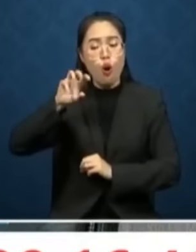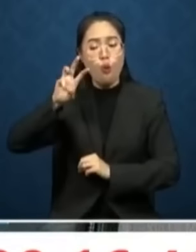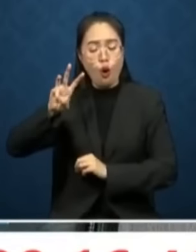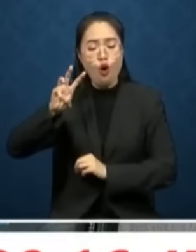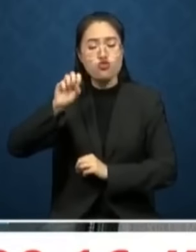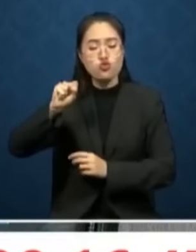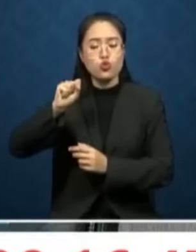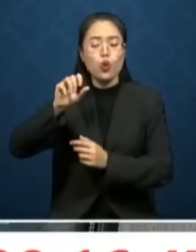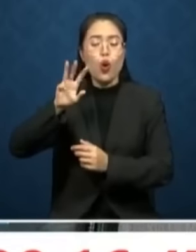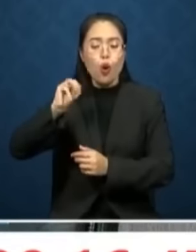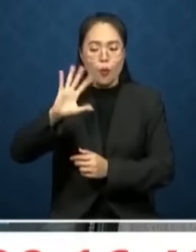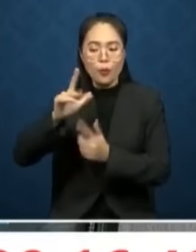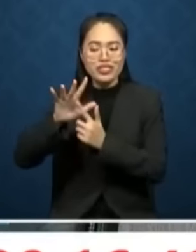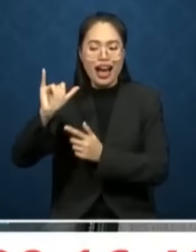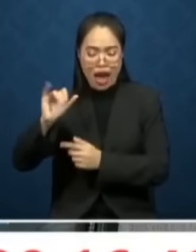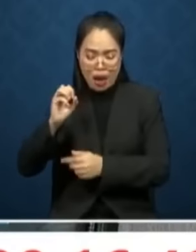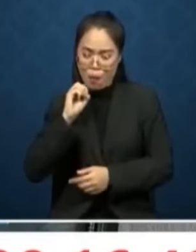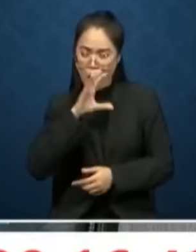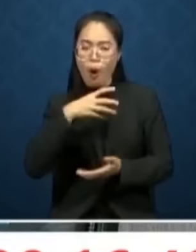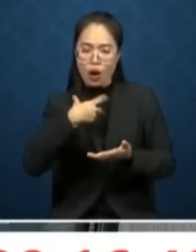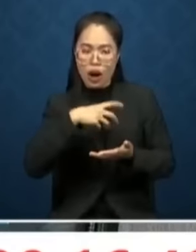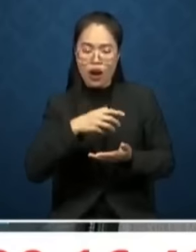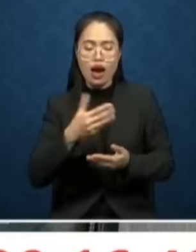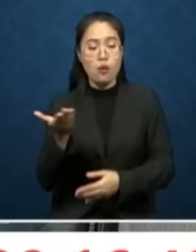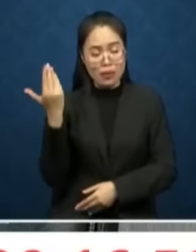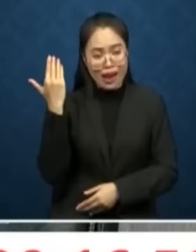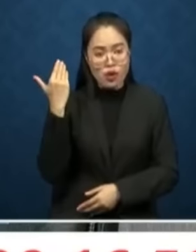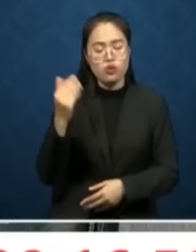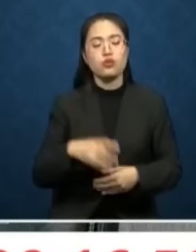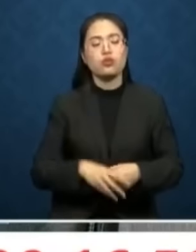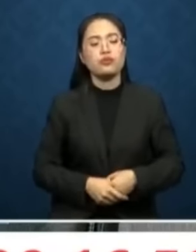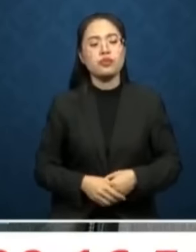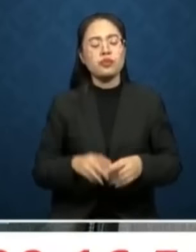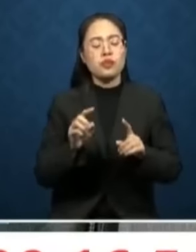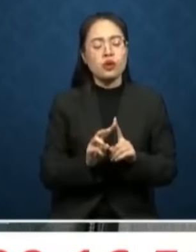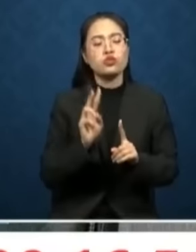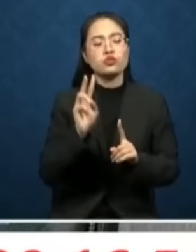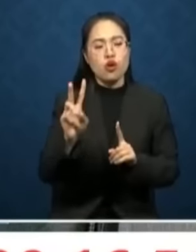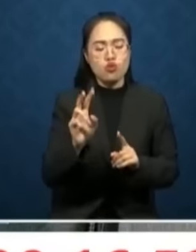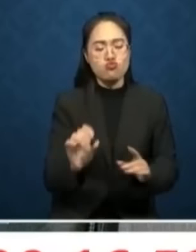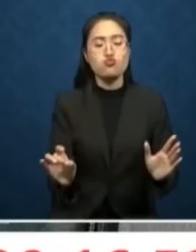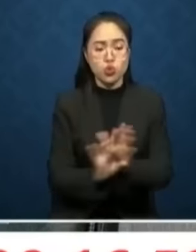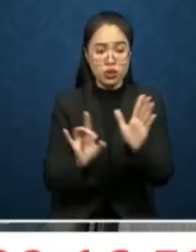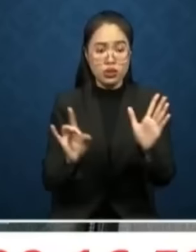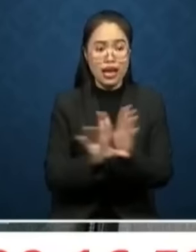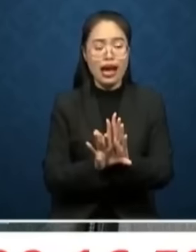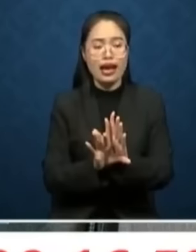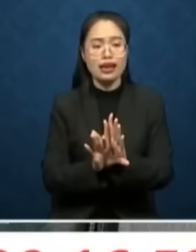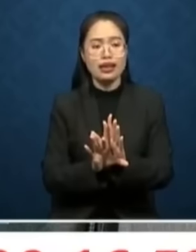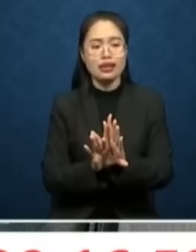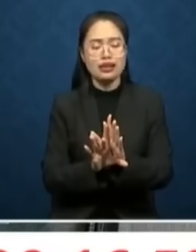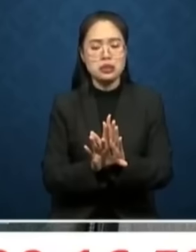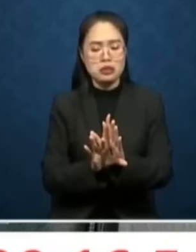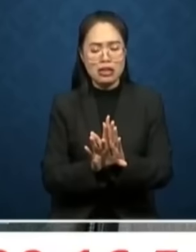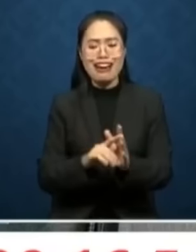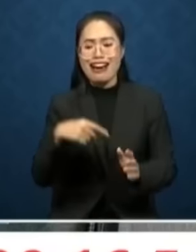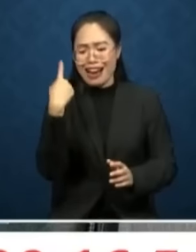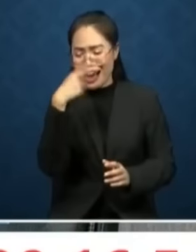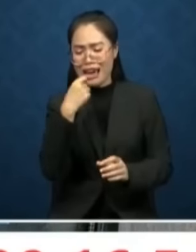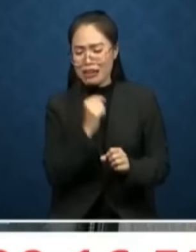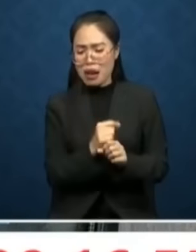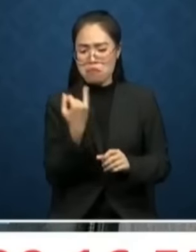วกนั้นจะเป็นเรื่องของตามกฎหมายที่ตามมานะครับอันที่สองสิ่งที่เที่ยงแท้แน่นอนกว่าไม่สามารถบิดเบือนกลับกลายได้ก็คือก